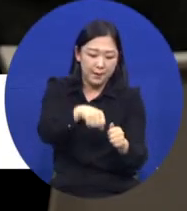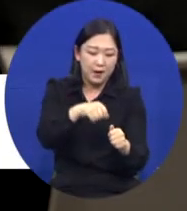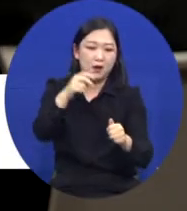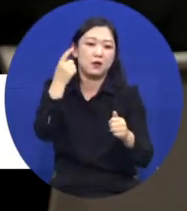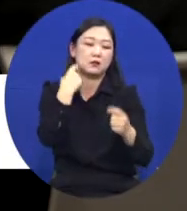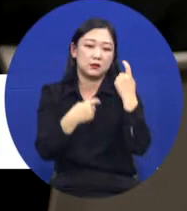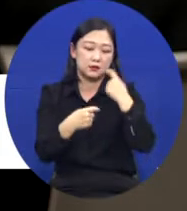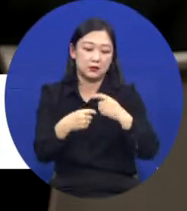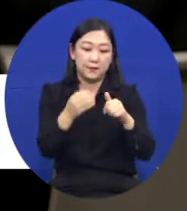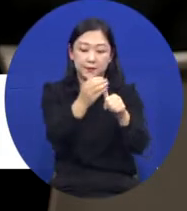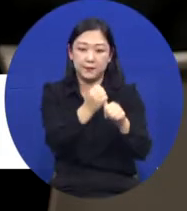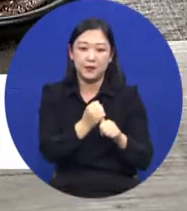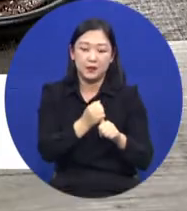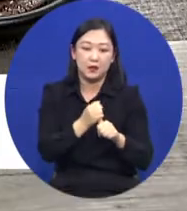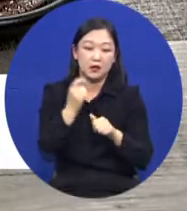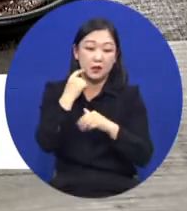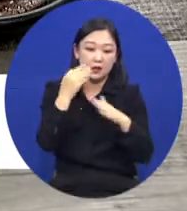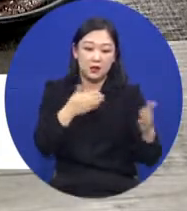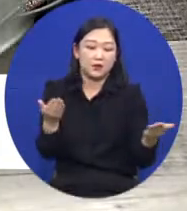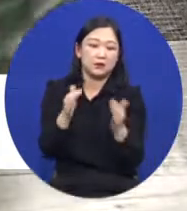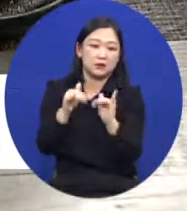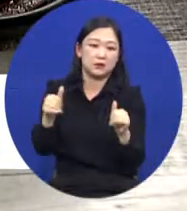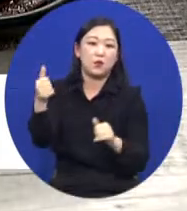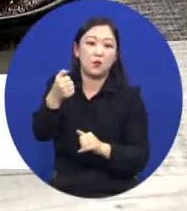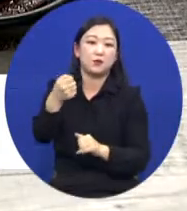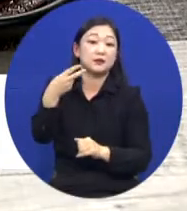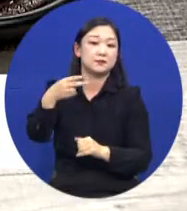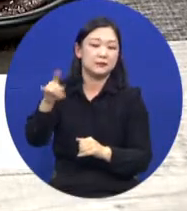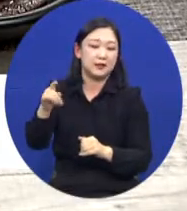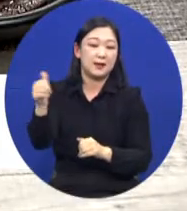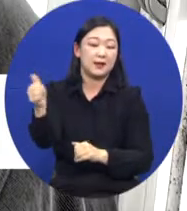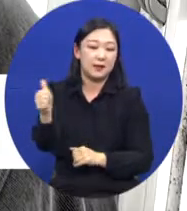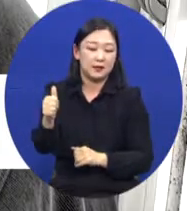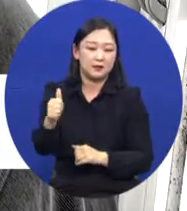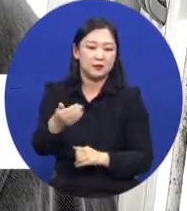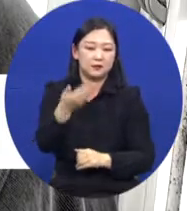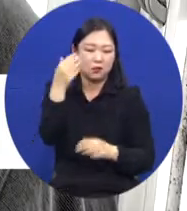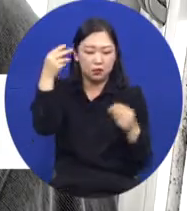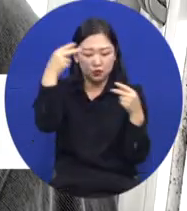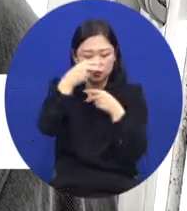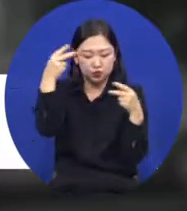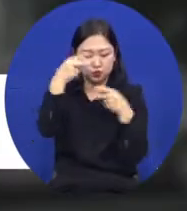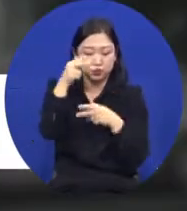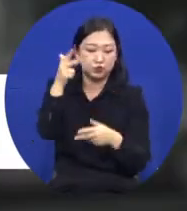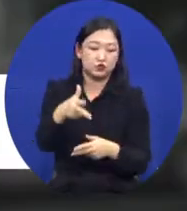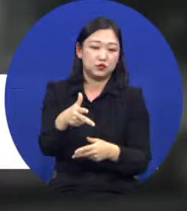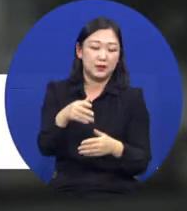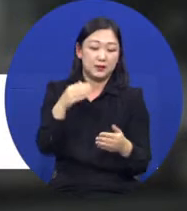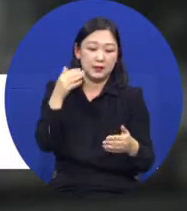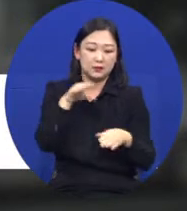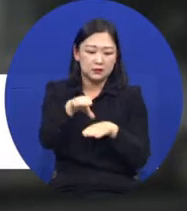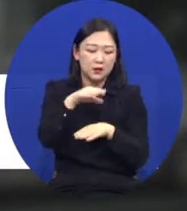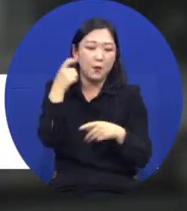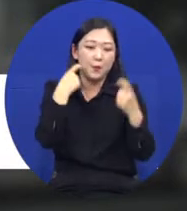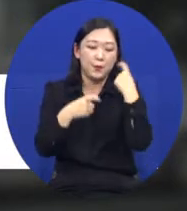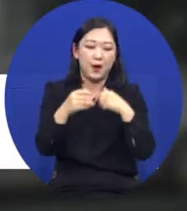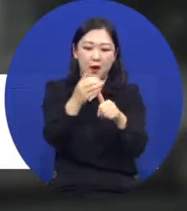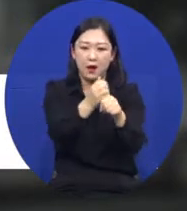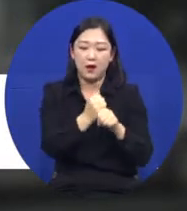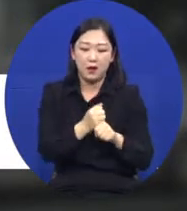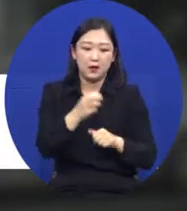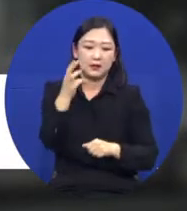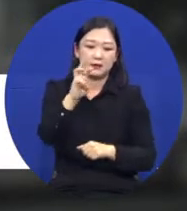입건된 해경 직원 50대 a 씨와 지난달 5일 술에 취해 주차된 차량을 훼손한 혐의로 입건된